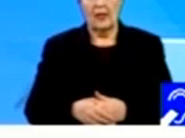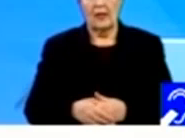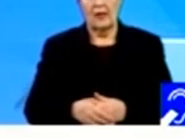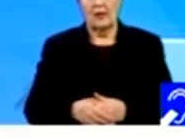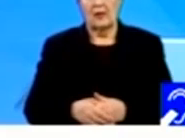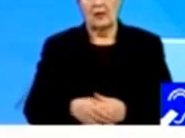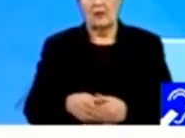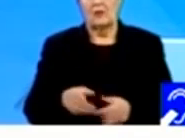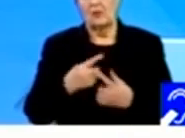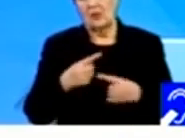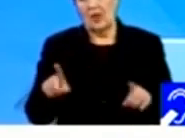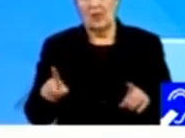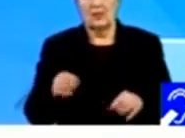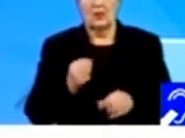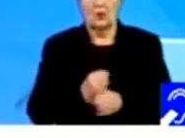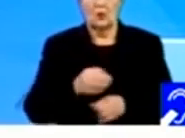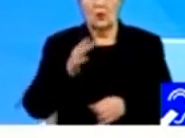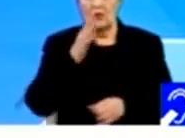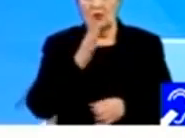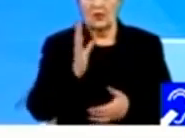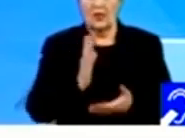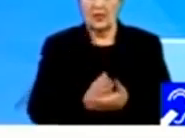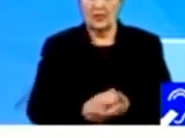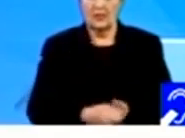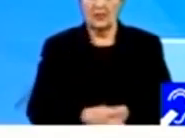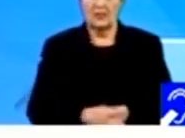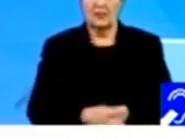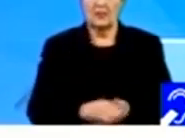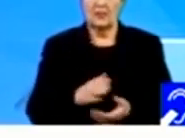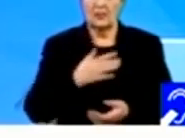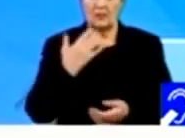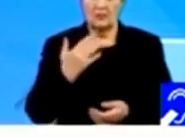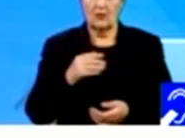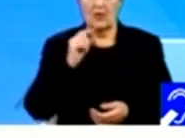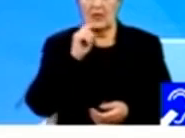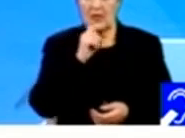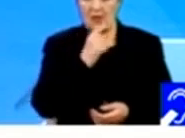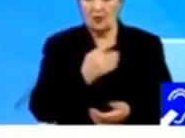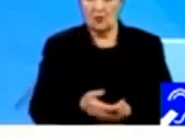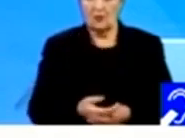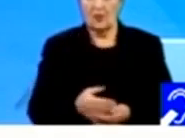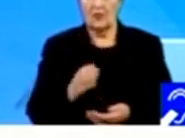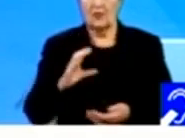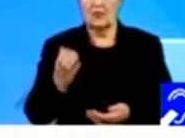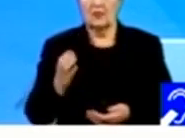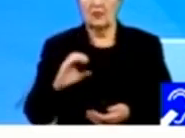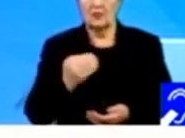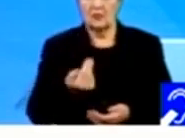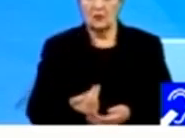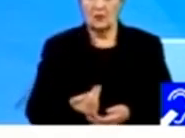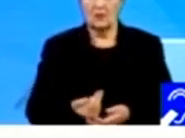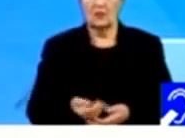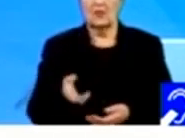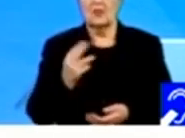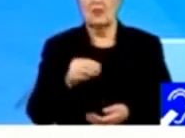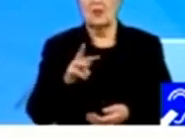Sunt evident multe alte lucruri, pentru că Chișinău este în plină criză, ca și întreaga țară, criză economică, criză socială și, în consecință, criză